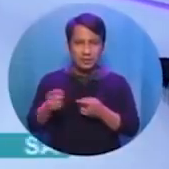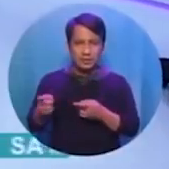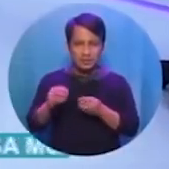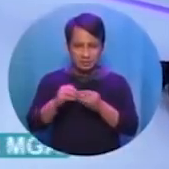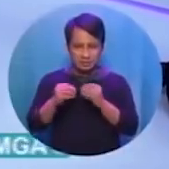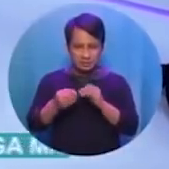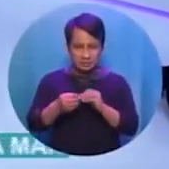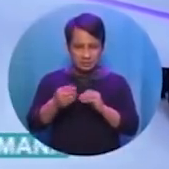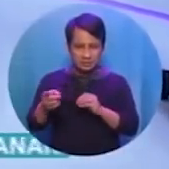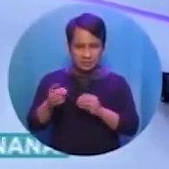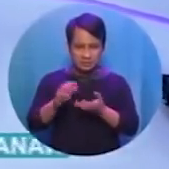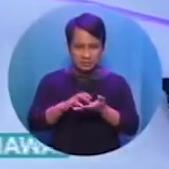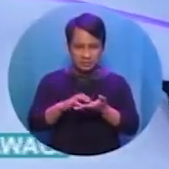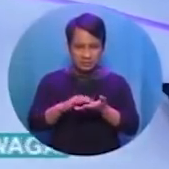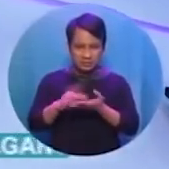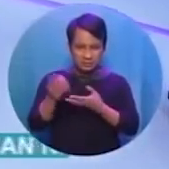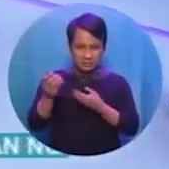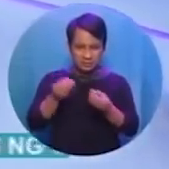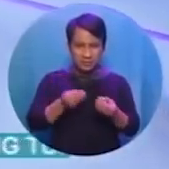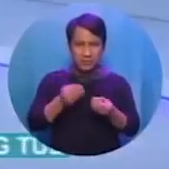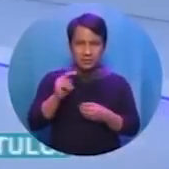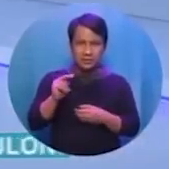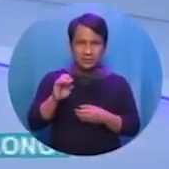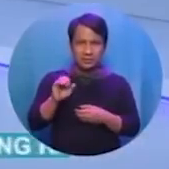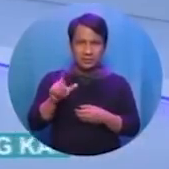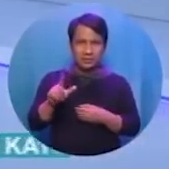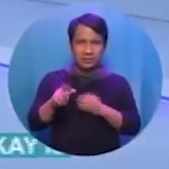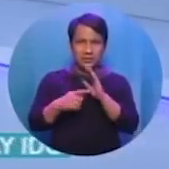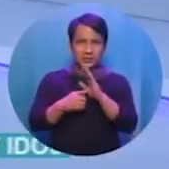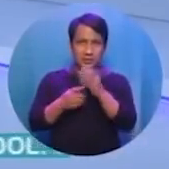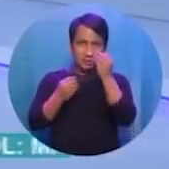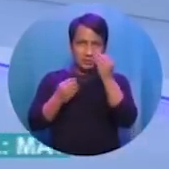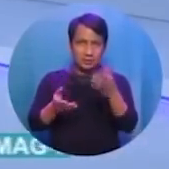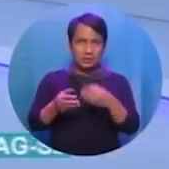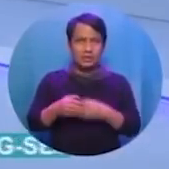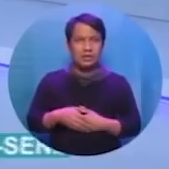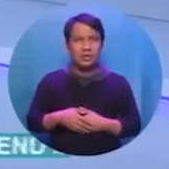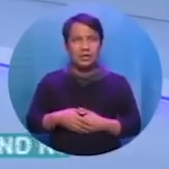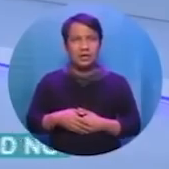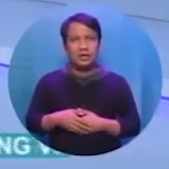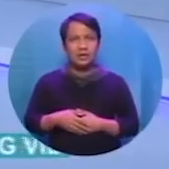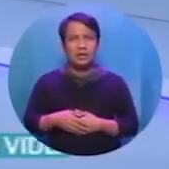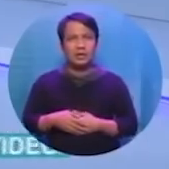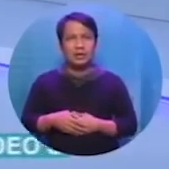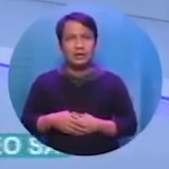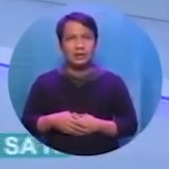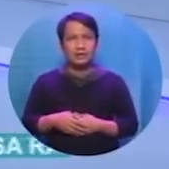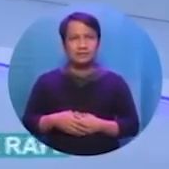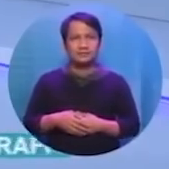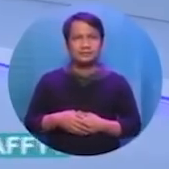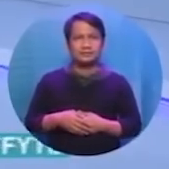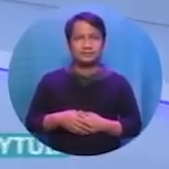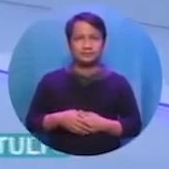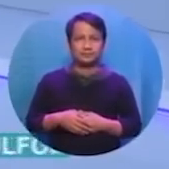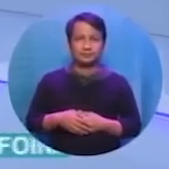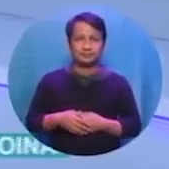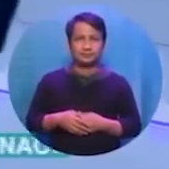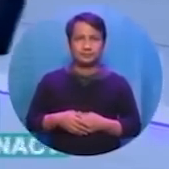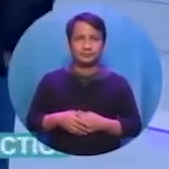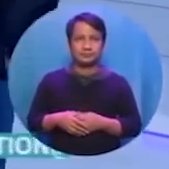Okay, dial. Okay, si Nel. Nel. Okay. And